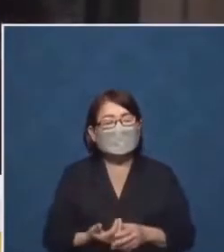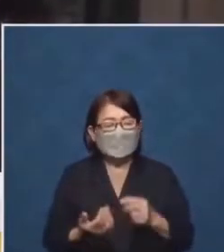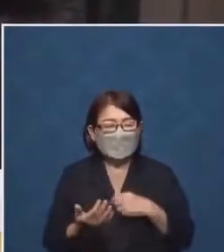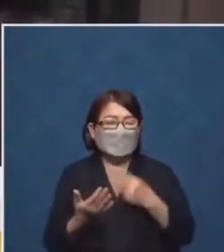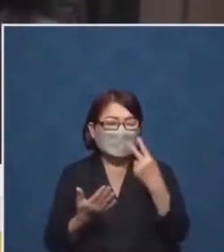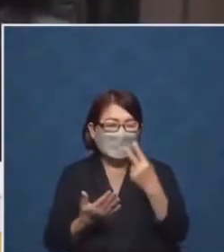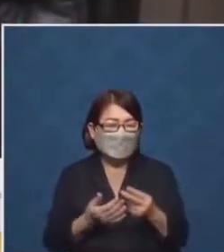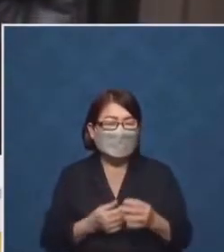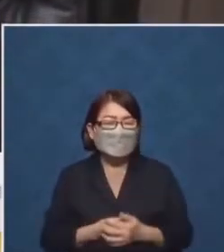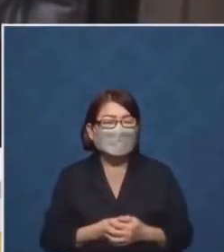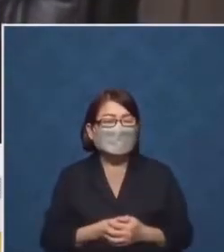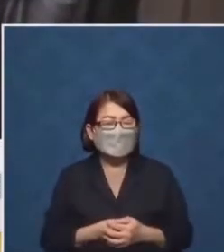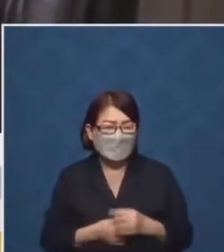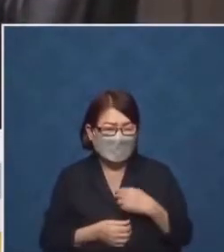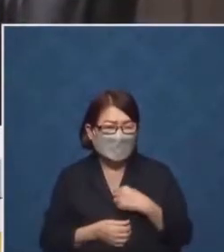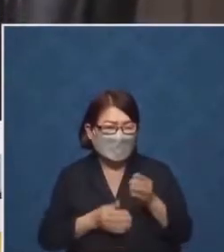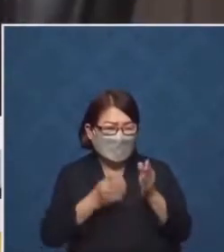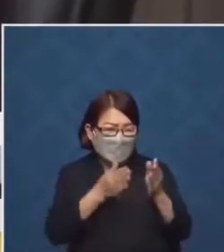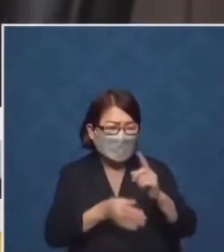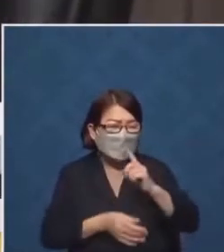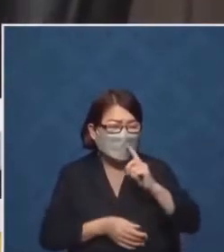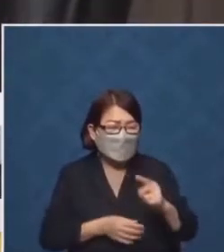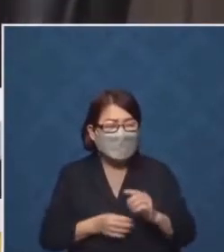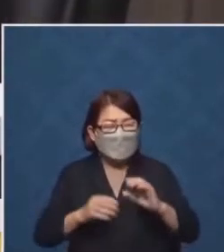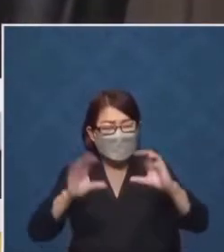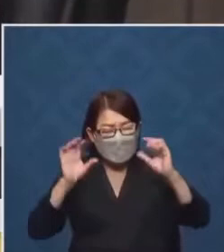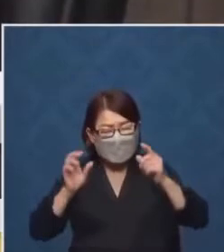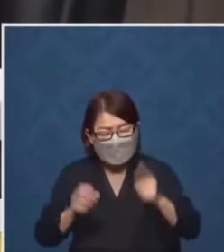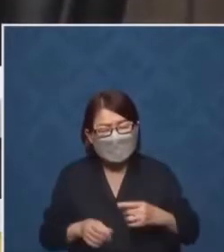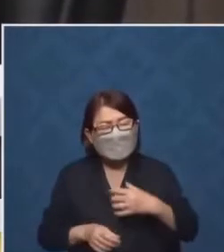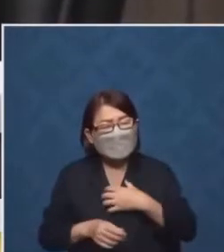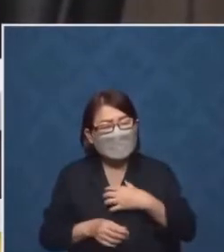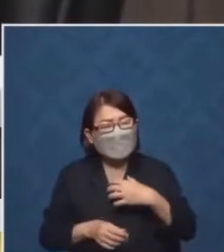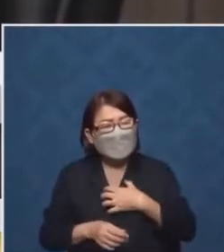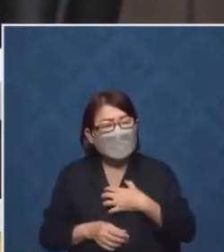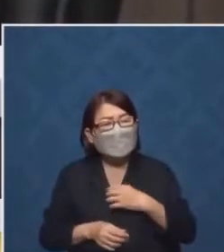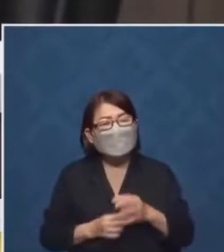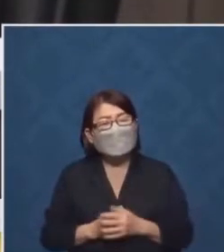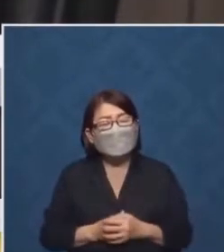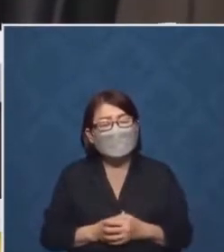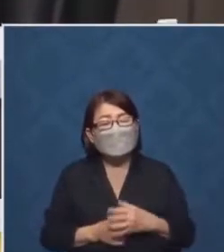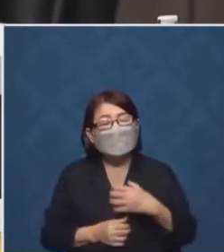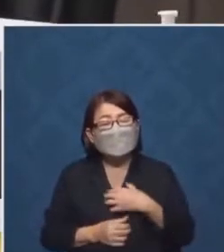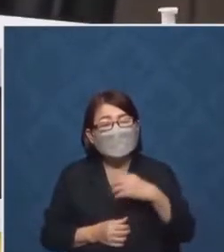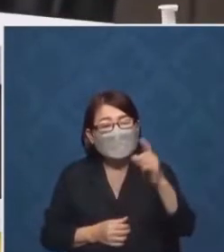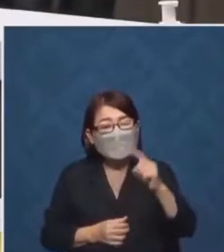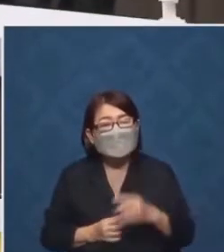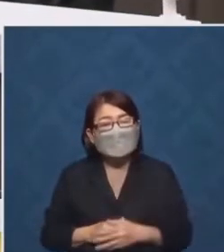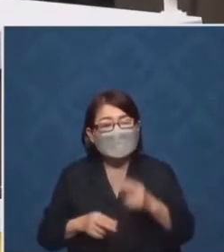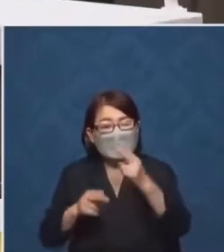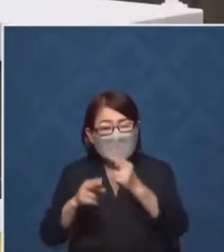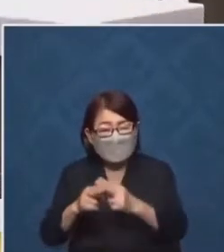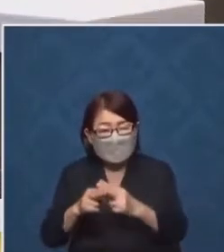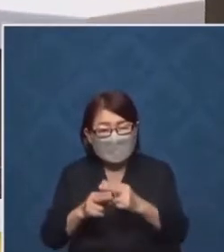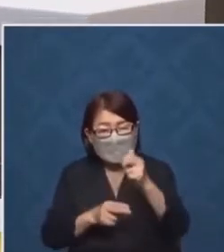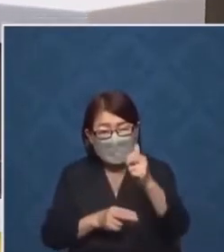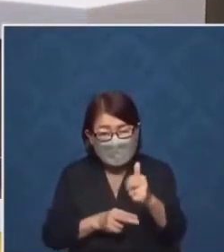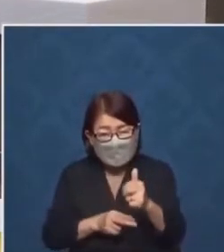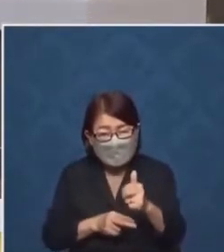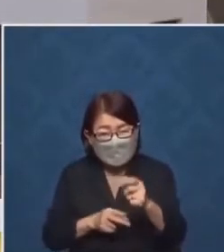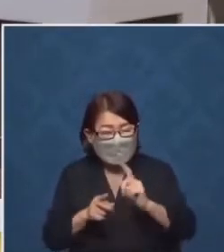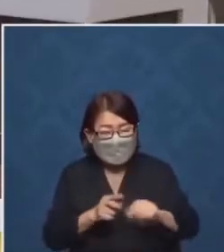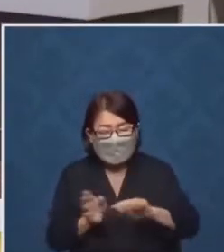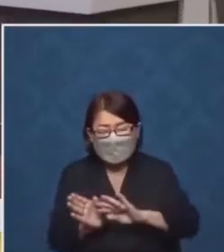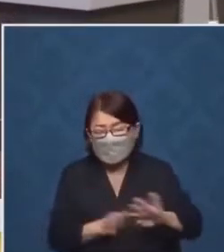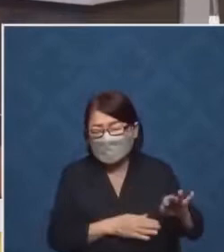าขอกลหาด้วยวารัฐบาลตั้งใจที่จะเทวัคซีนคุภาพทิ้ง